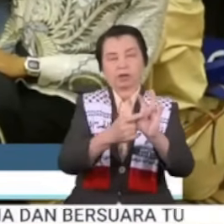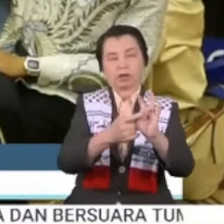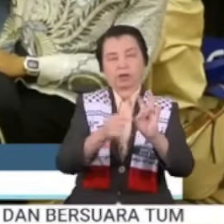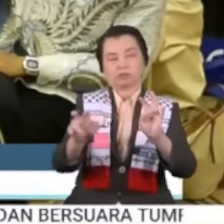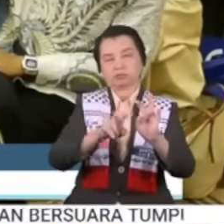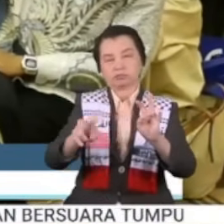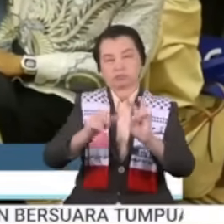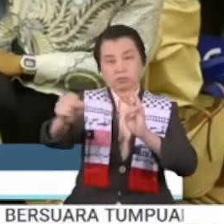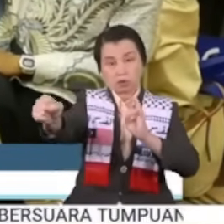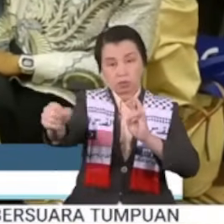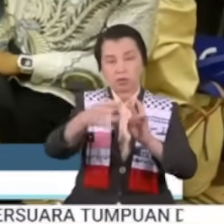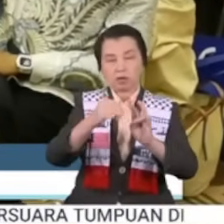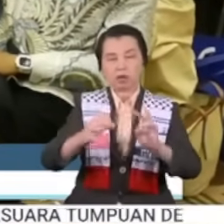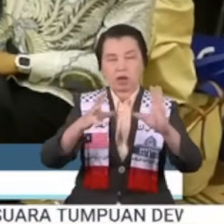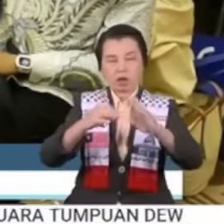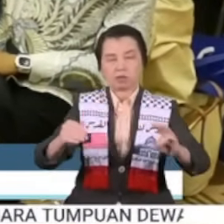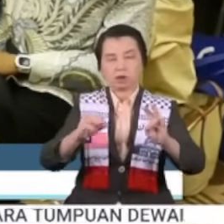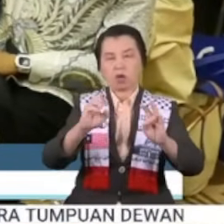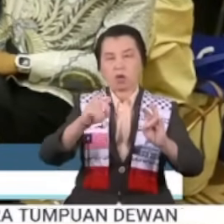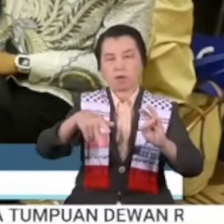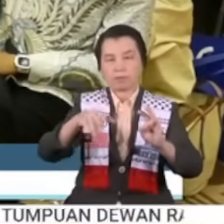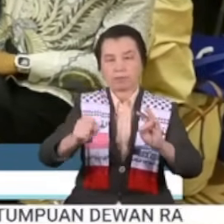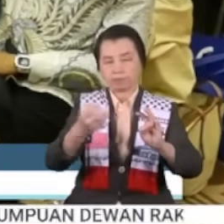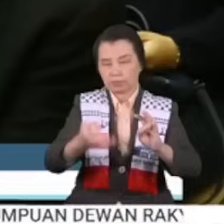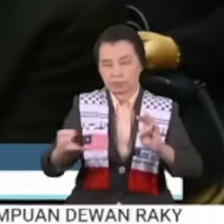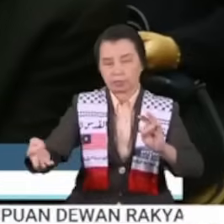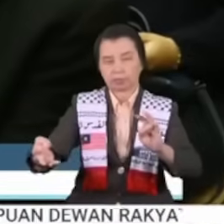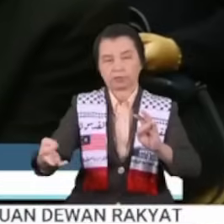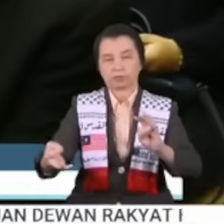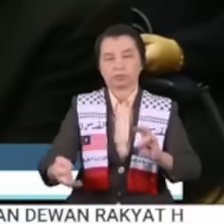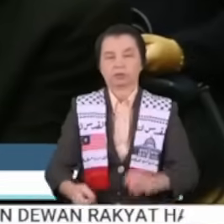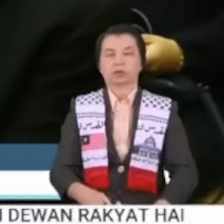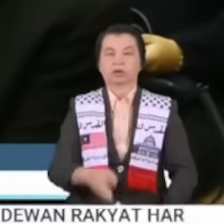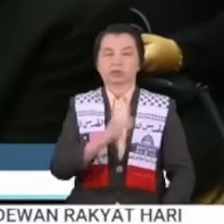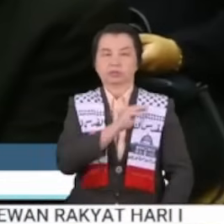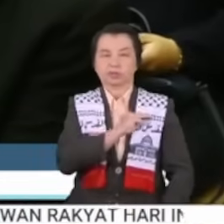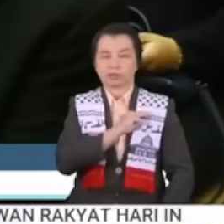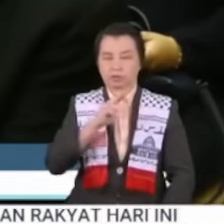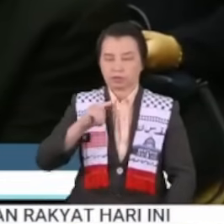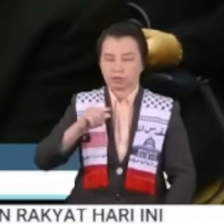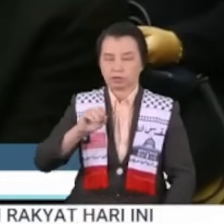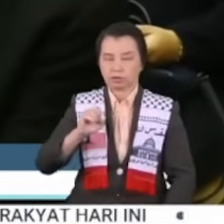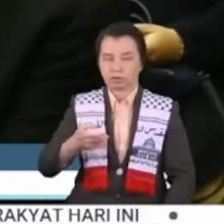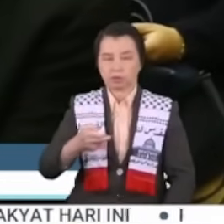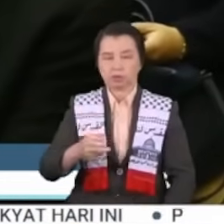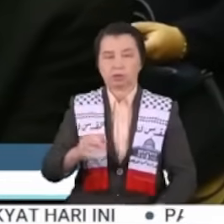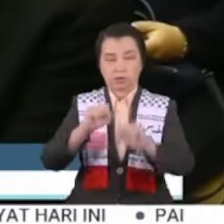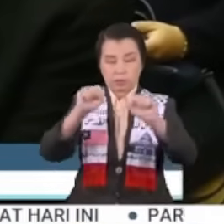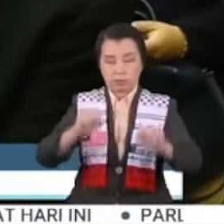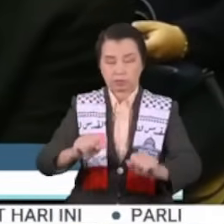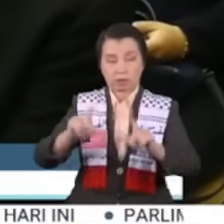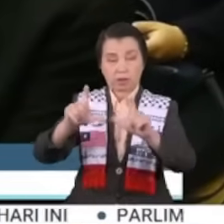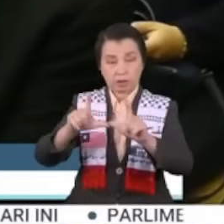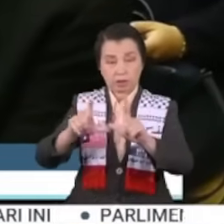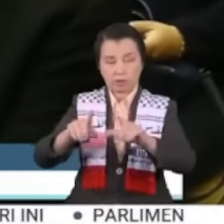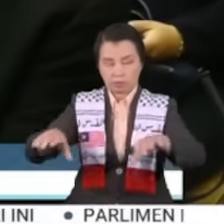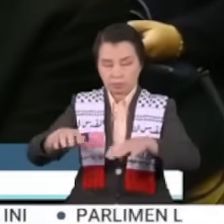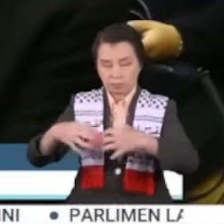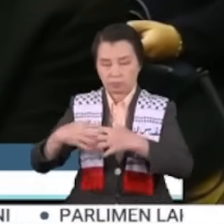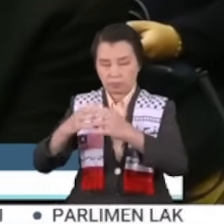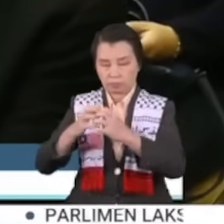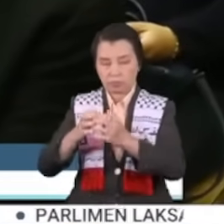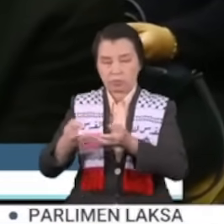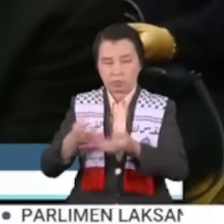pengangkutan jauh dan lesen pelupusan operasi fasiliti menteri ng memaklumkan sistem a lesen yang dibangunkan jabatan